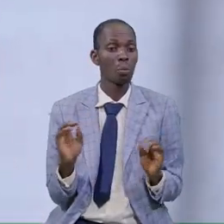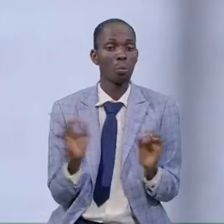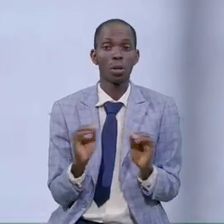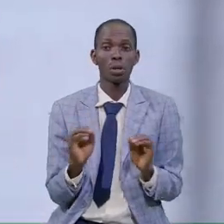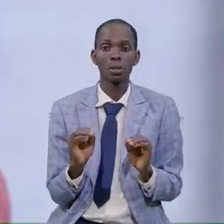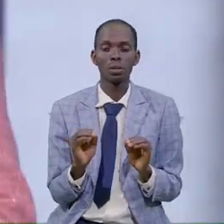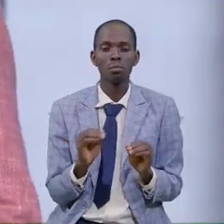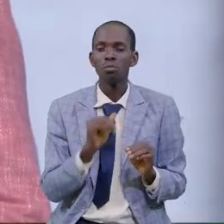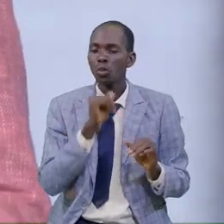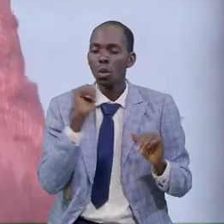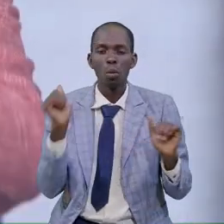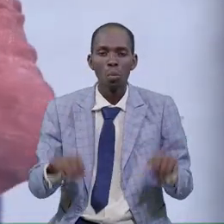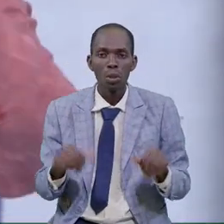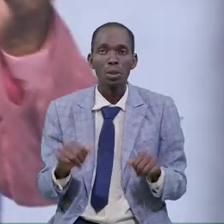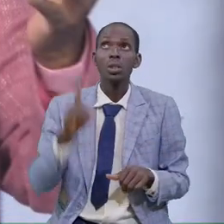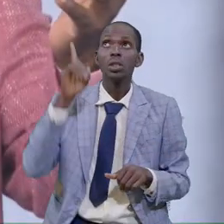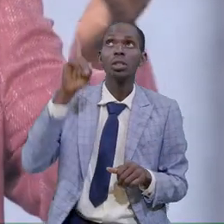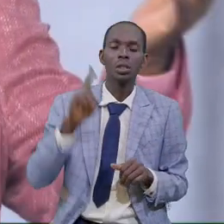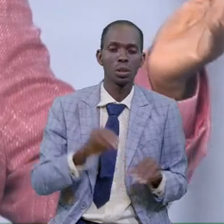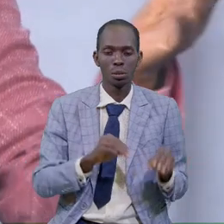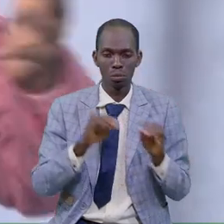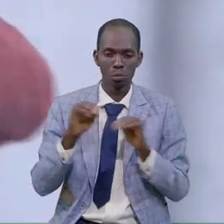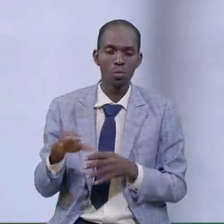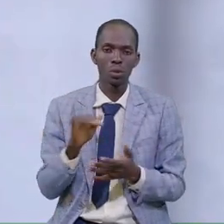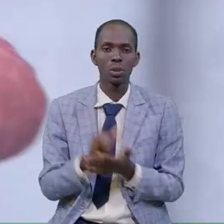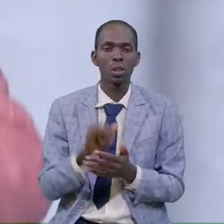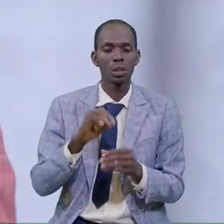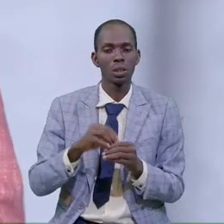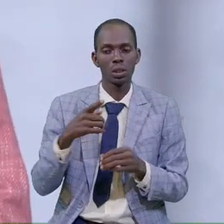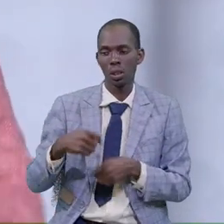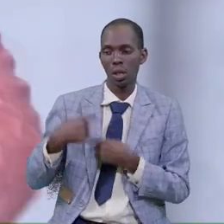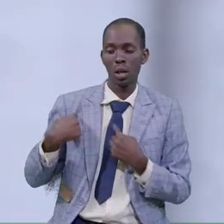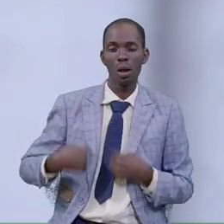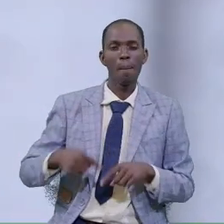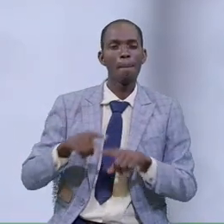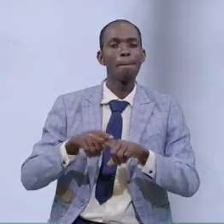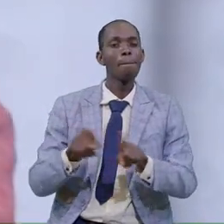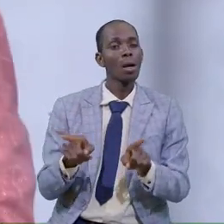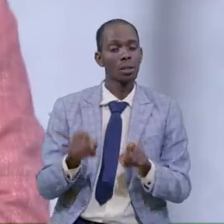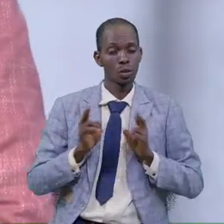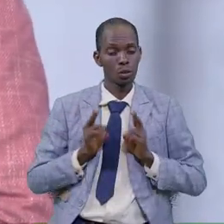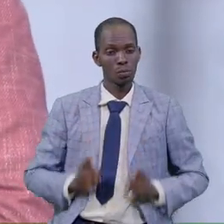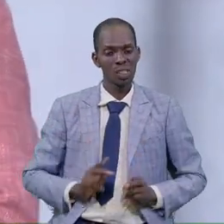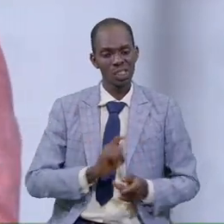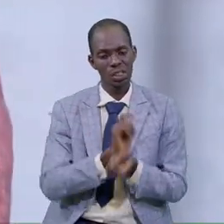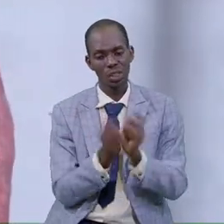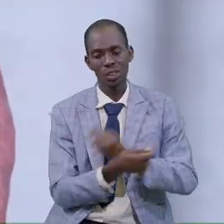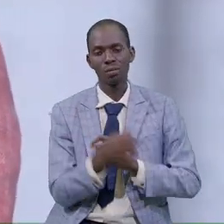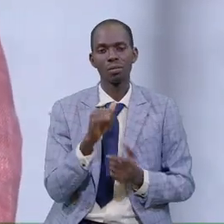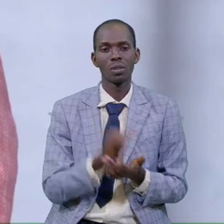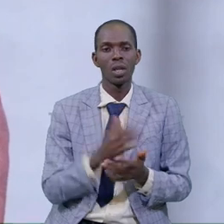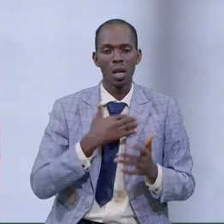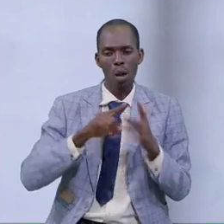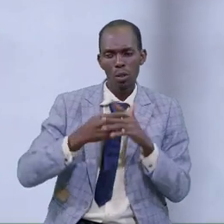de rien d'impossible. Il a placé ça dans leur cœur. Mais l'homme a changé cela et il a cherché